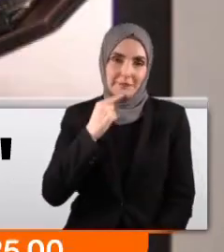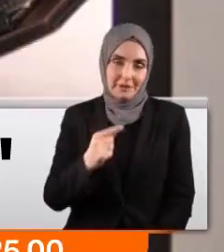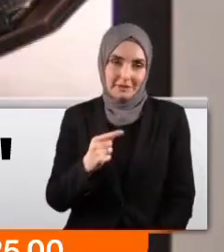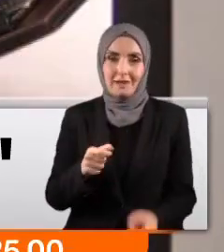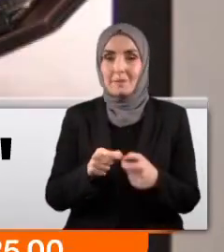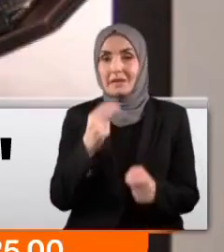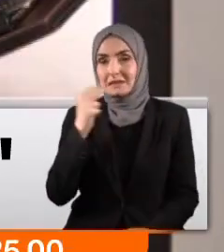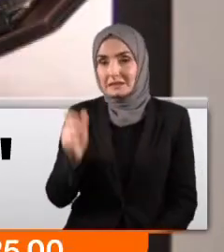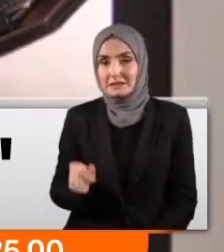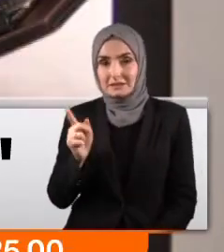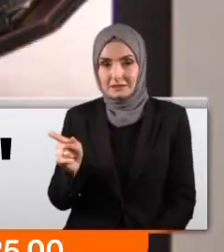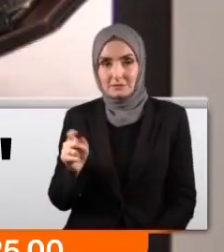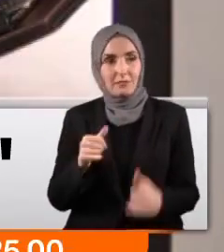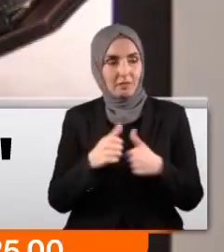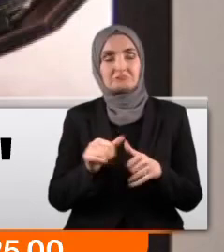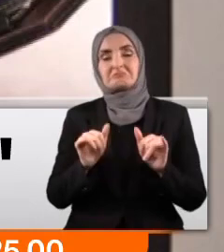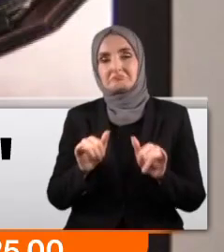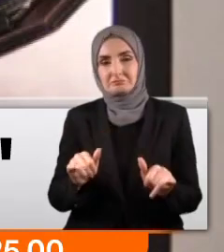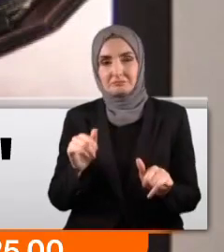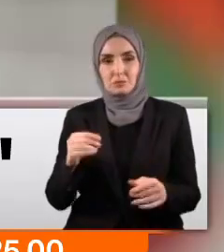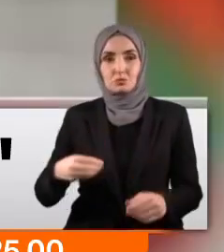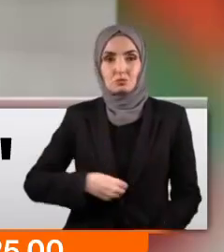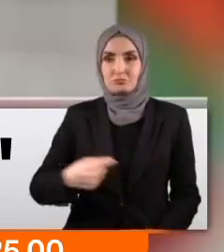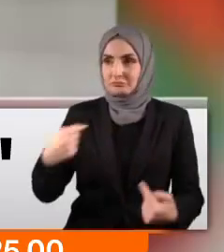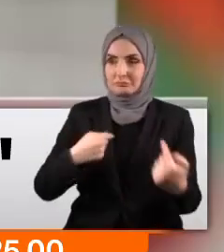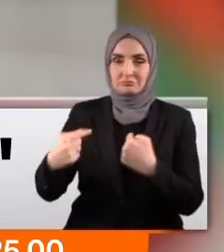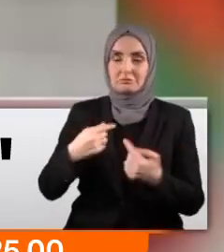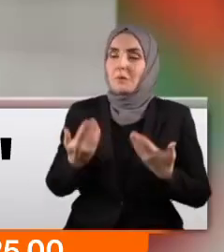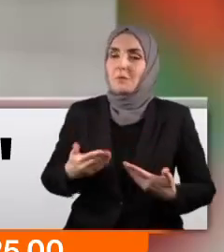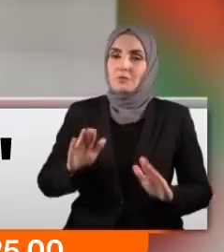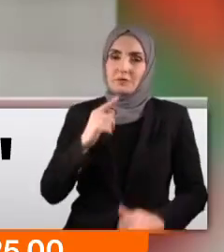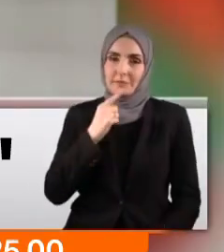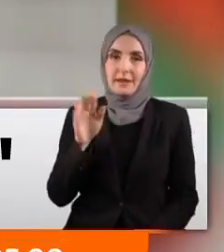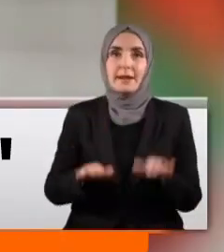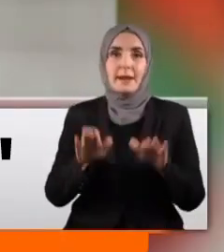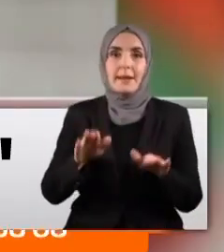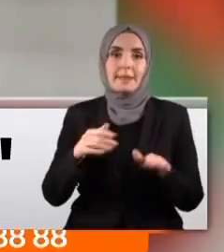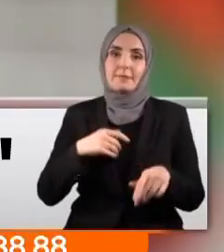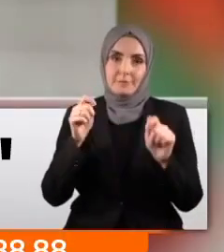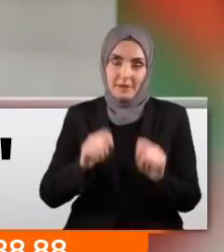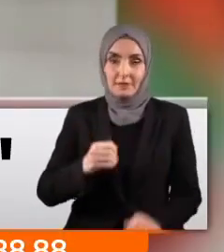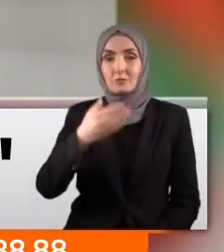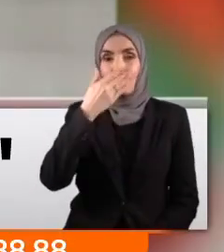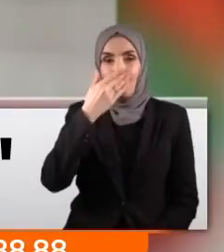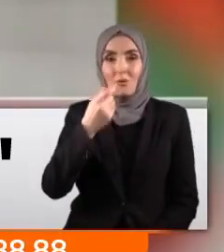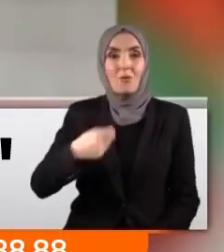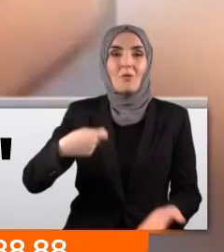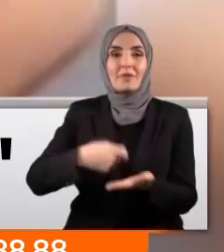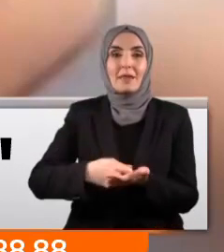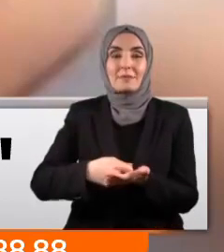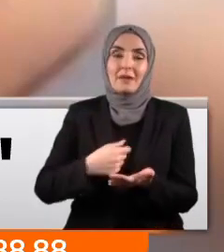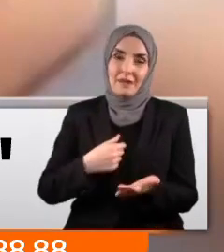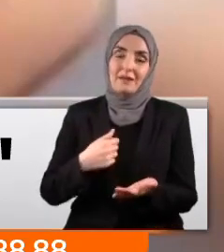suçlamaları kabul etmedi reklam işi yaptığını çekimlere başlamadan ön avans almak zorunda olduklarını söyledi hatta